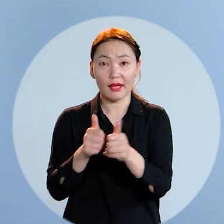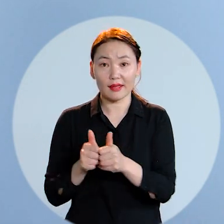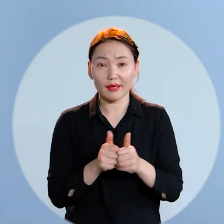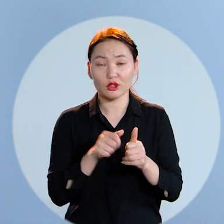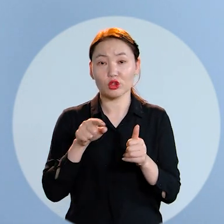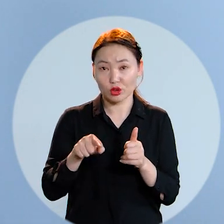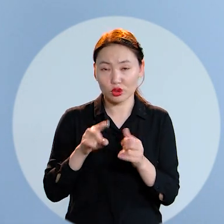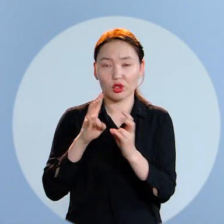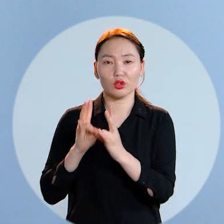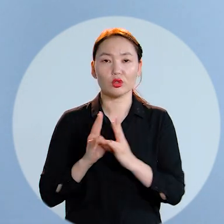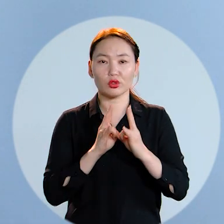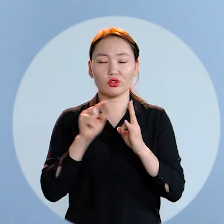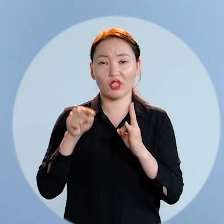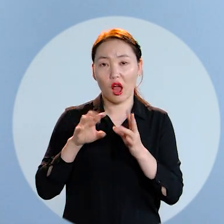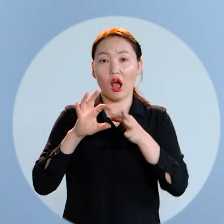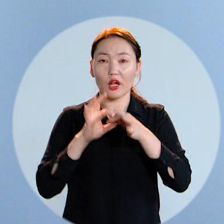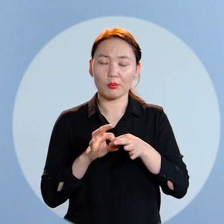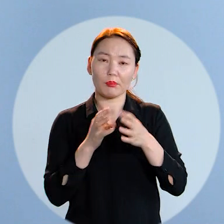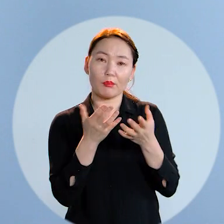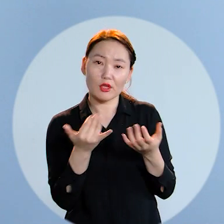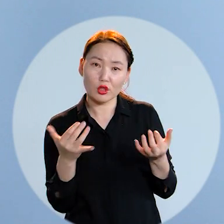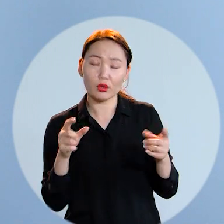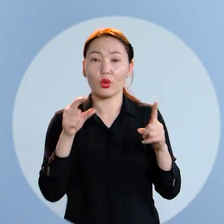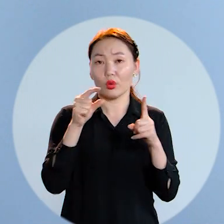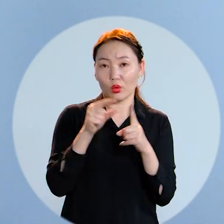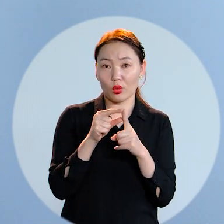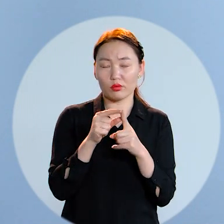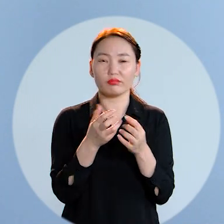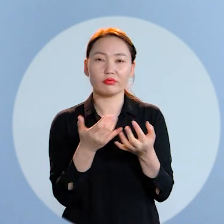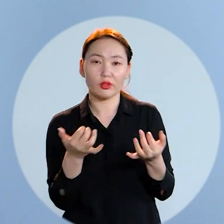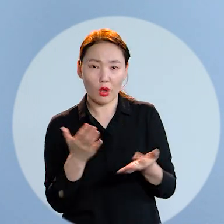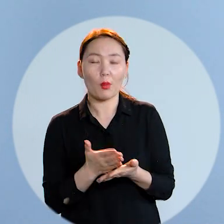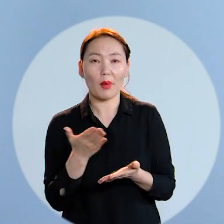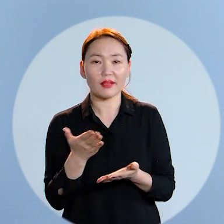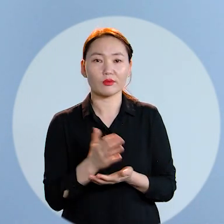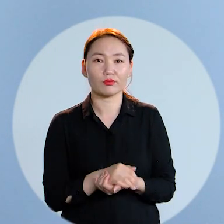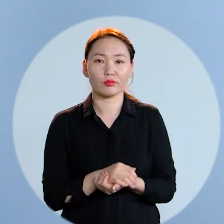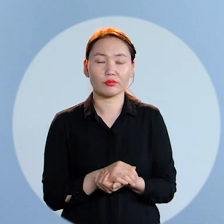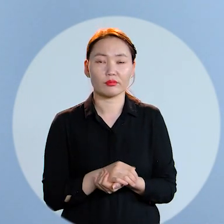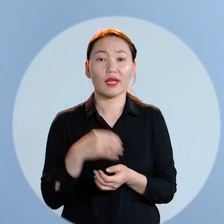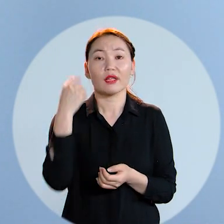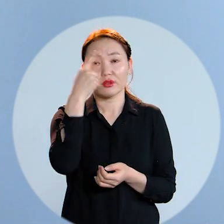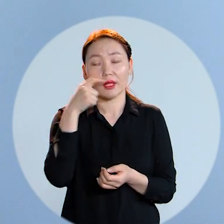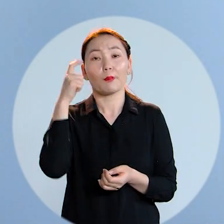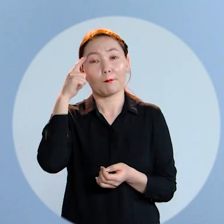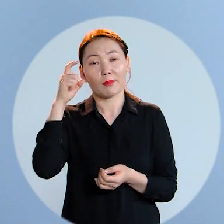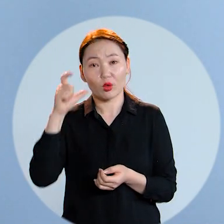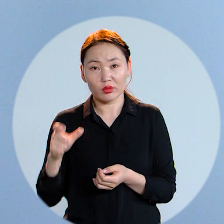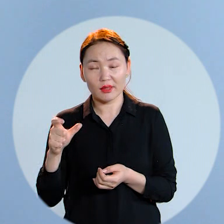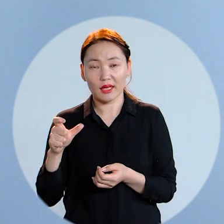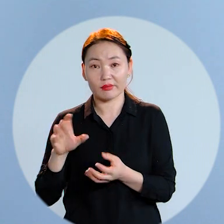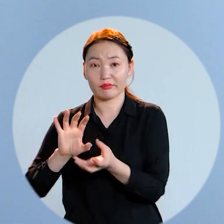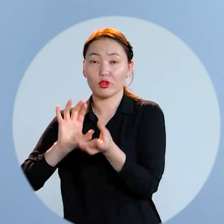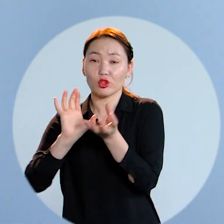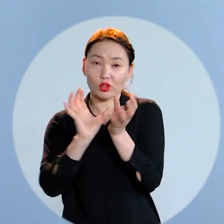холбоотой, нөхрөлтэй холбоотой бол олон үг хэллэг, сургаалууд зөндөө байдаг. А гэтэл зүс таних хүнтэйгээ дотн сайхан